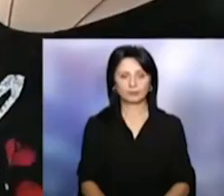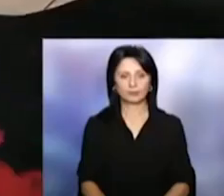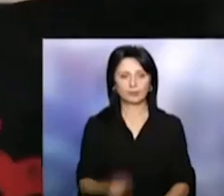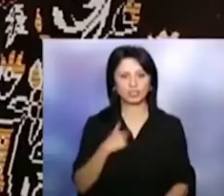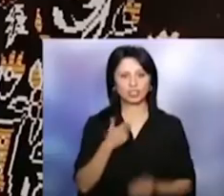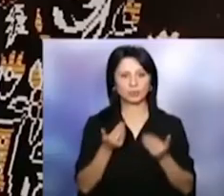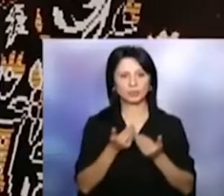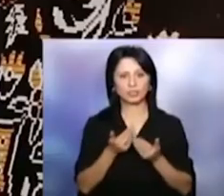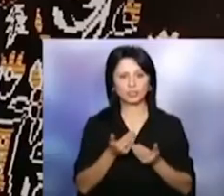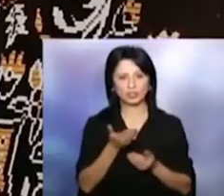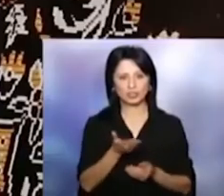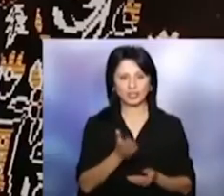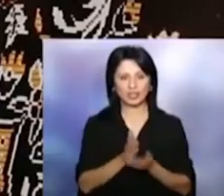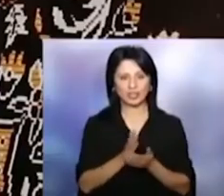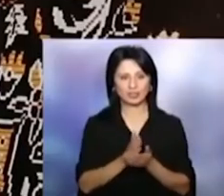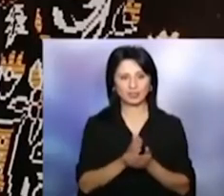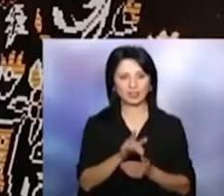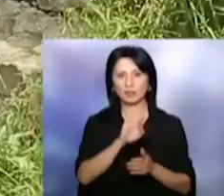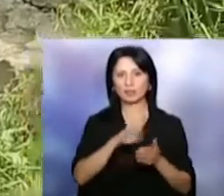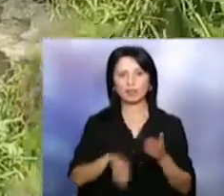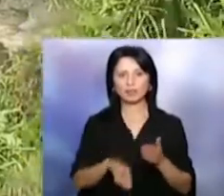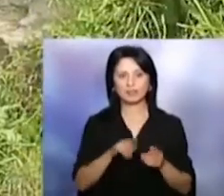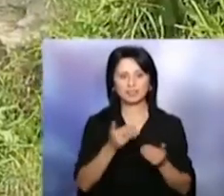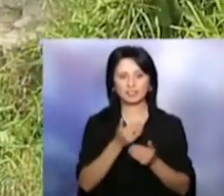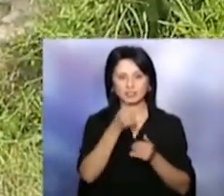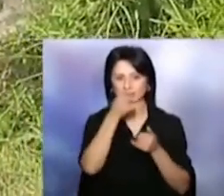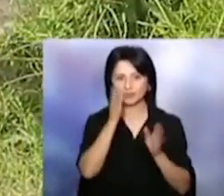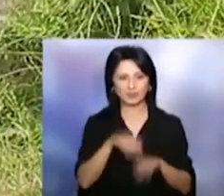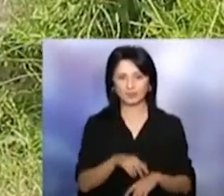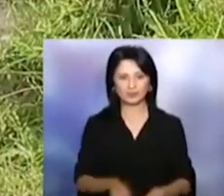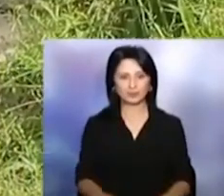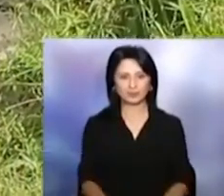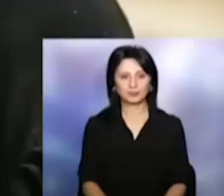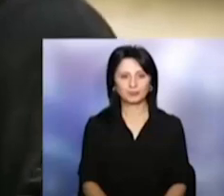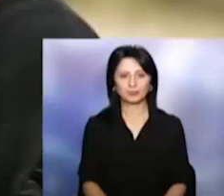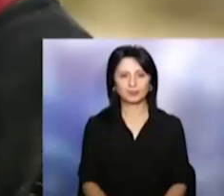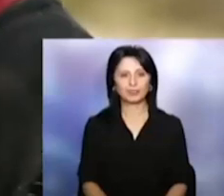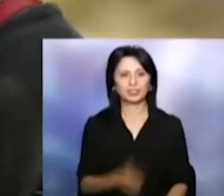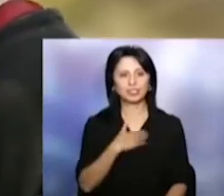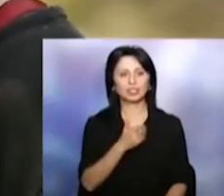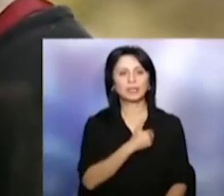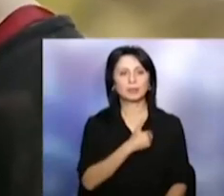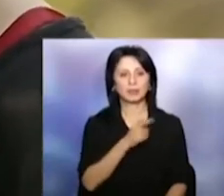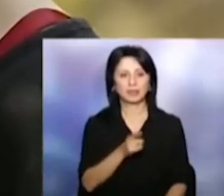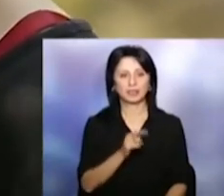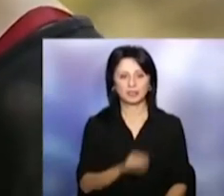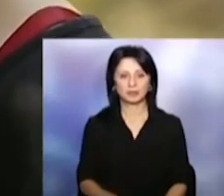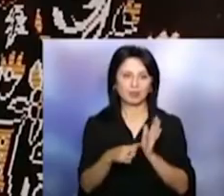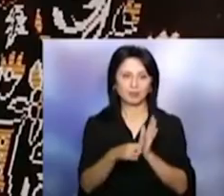ჩემი სიცოცხლეა. უამისოთ რა ვიცი რამე შეიძლება. ჩემი იმედია.